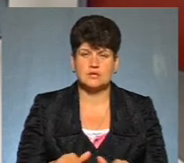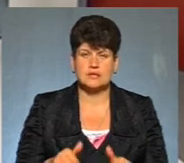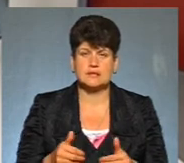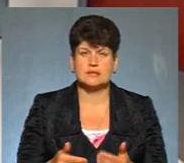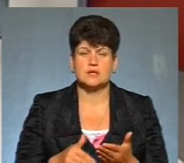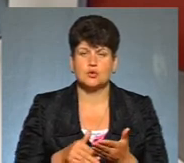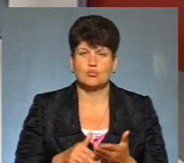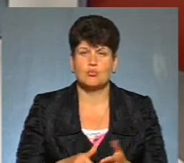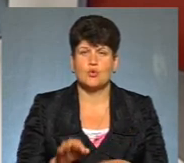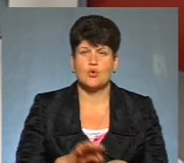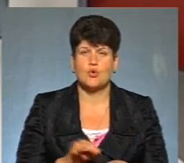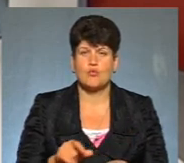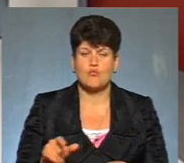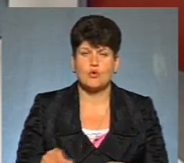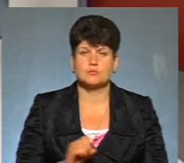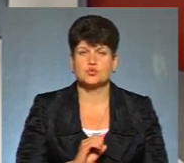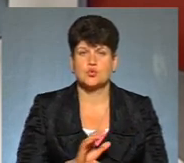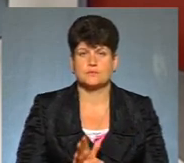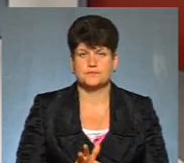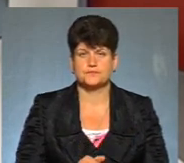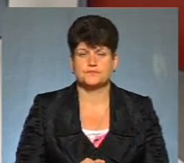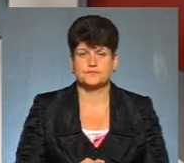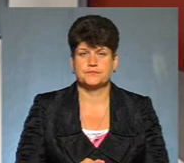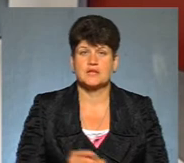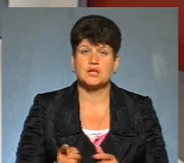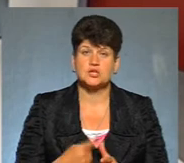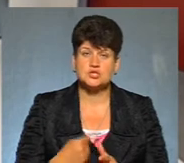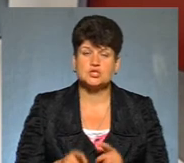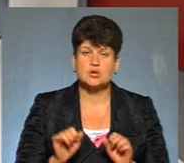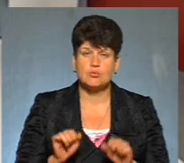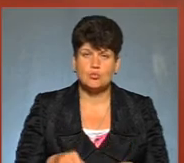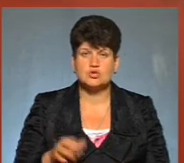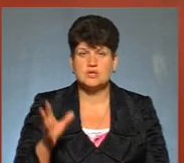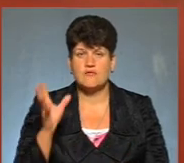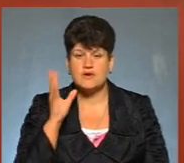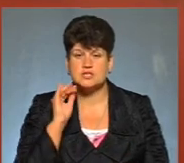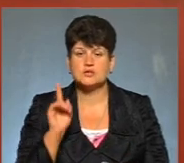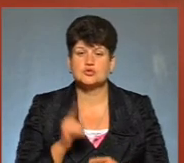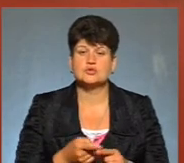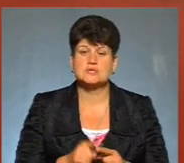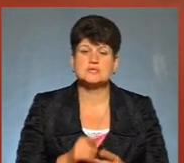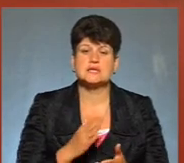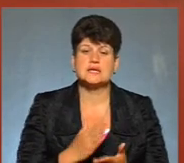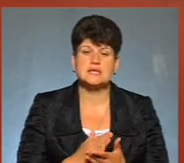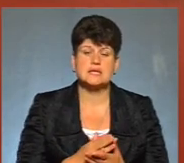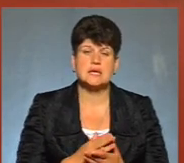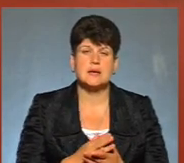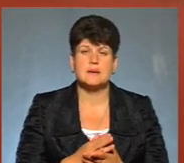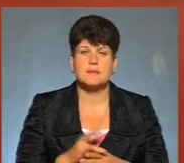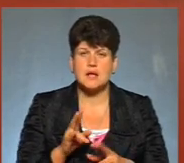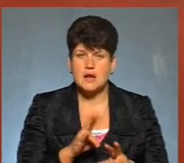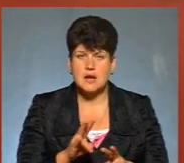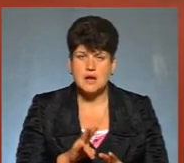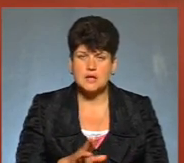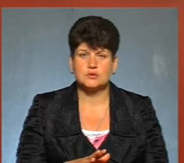допомоги хворим з ковідом. Чи можна вважати, що це є переглянути просто